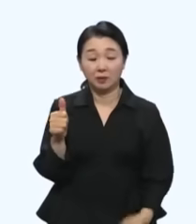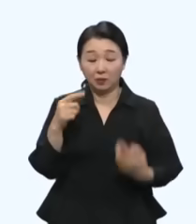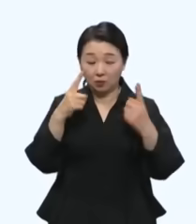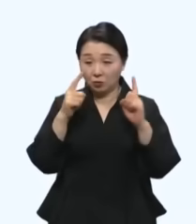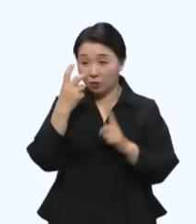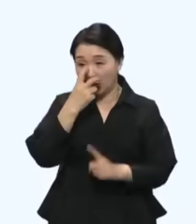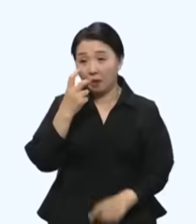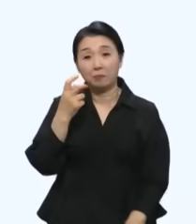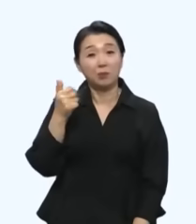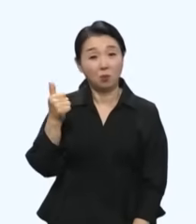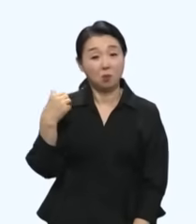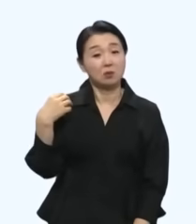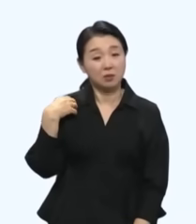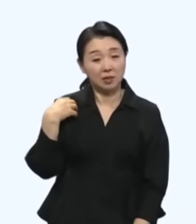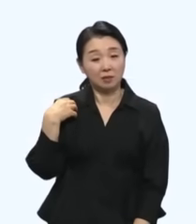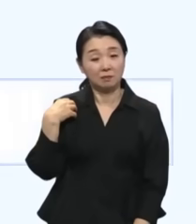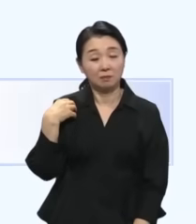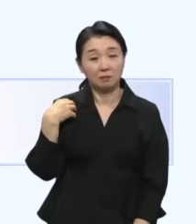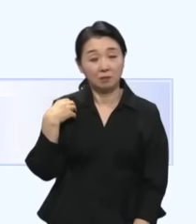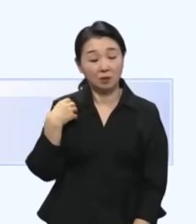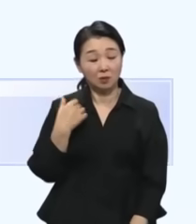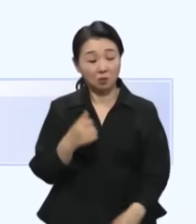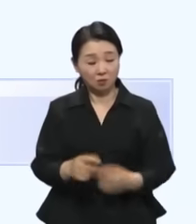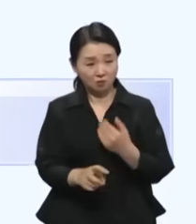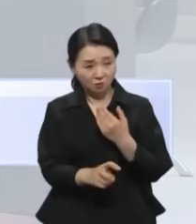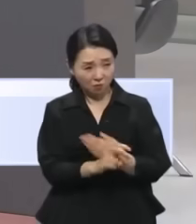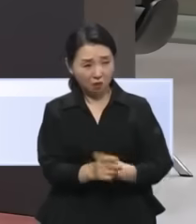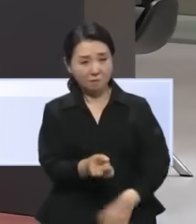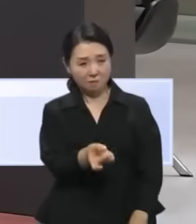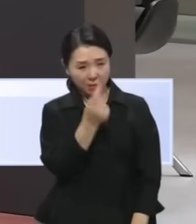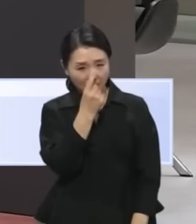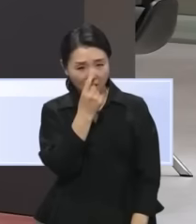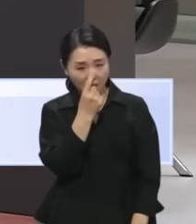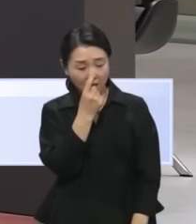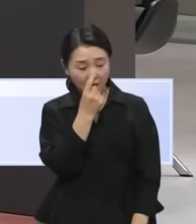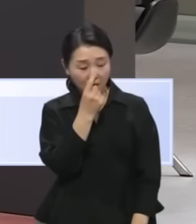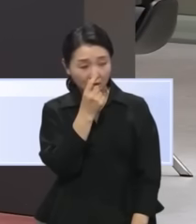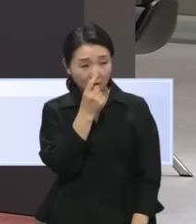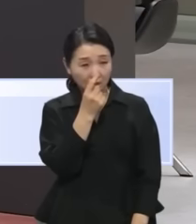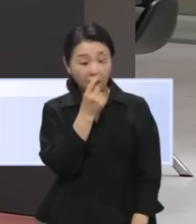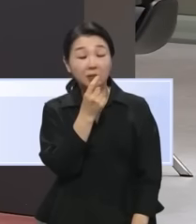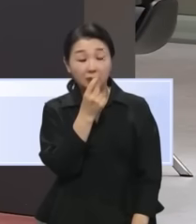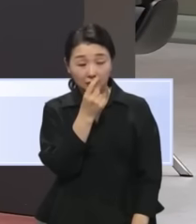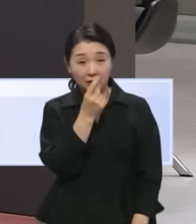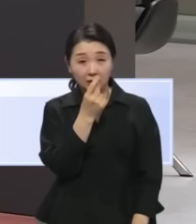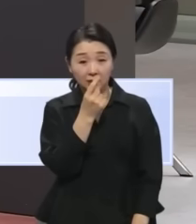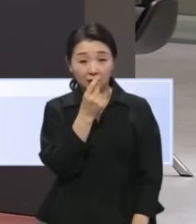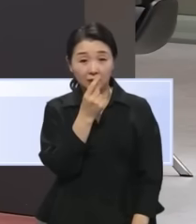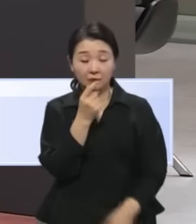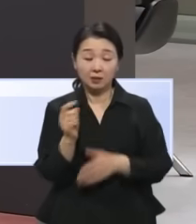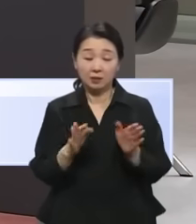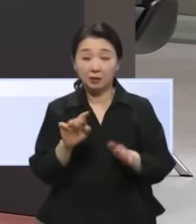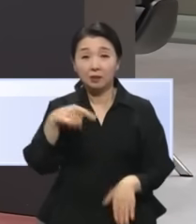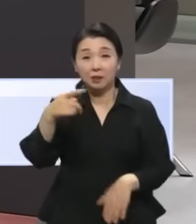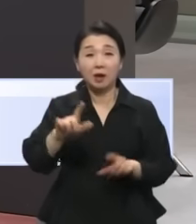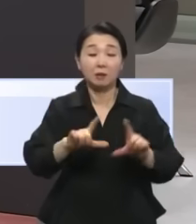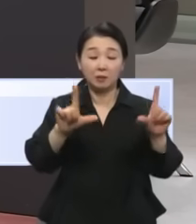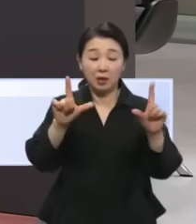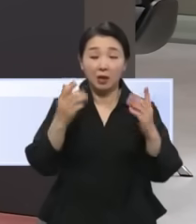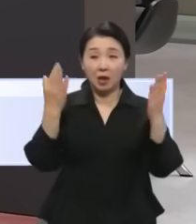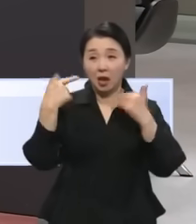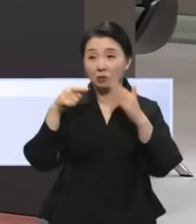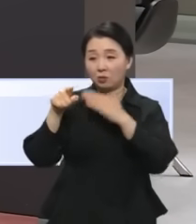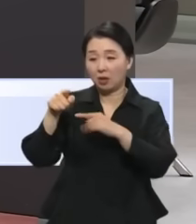감독관이었는데네 그 부정행위를 이제 적발하고 그 부분에 대해서 다음날에 이제 그 학교를 찾아가서 이제 1인시위도